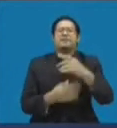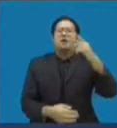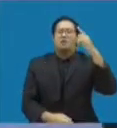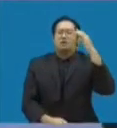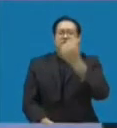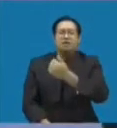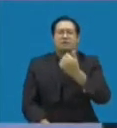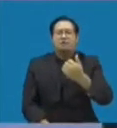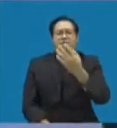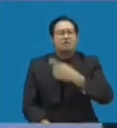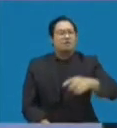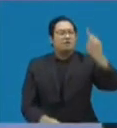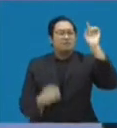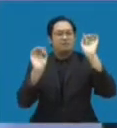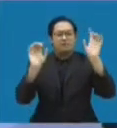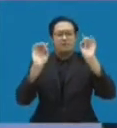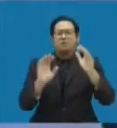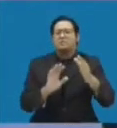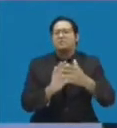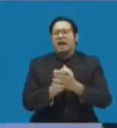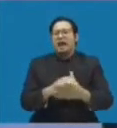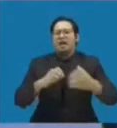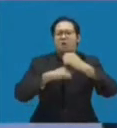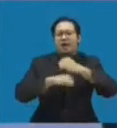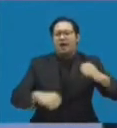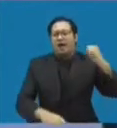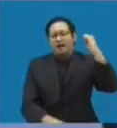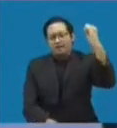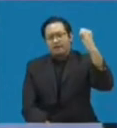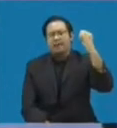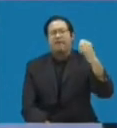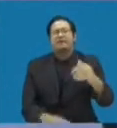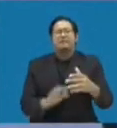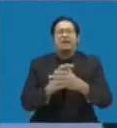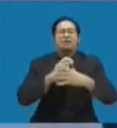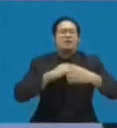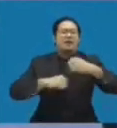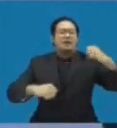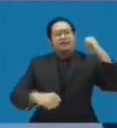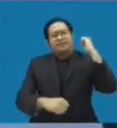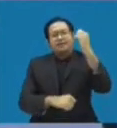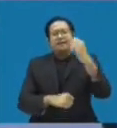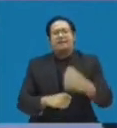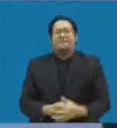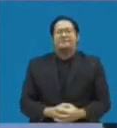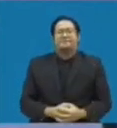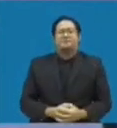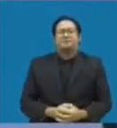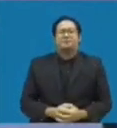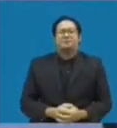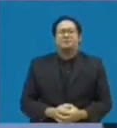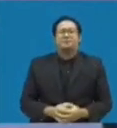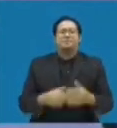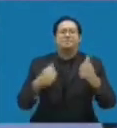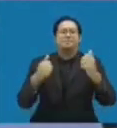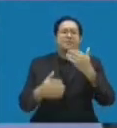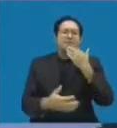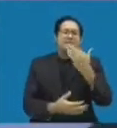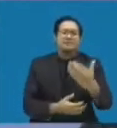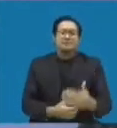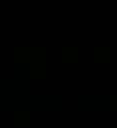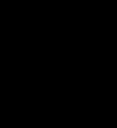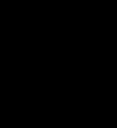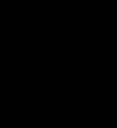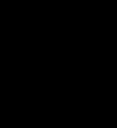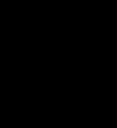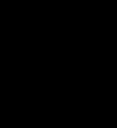warahmatullah wabarakatuh salam olahraga salam olahraga terima kasih